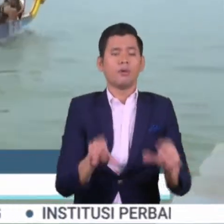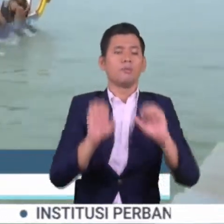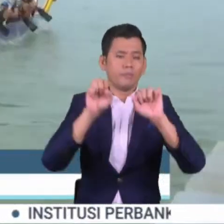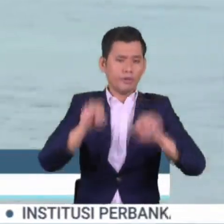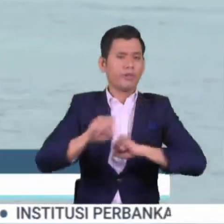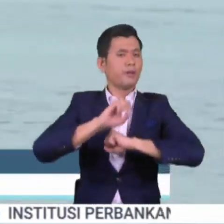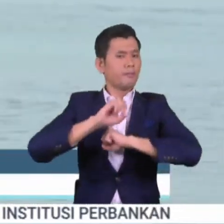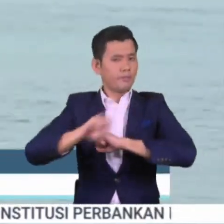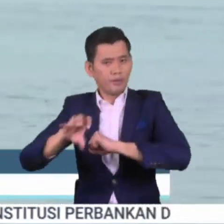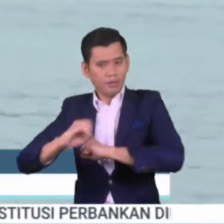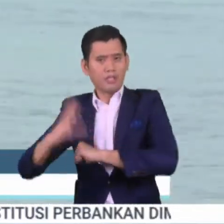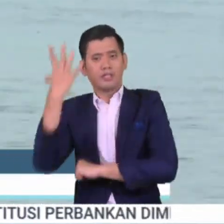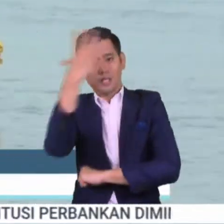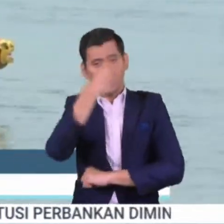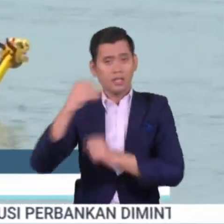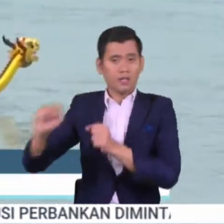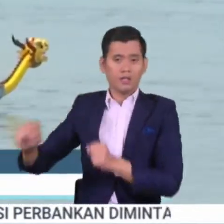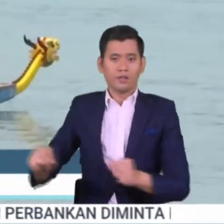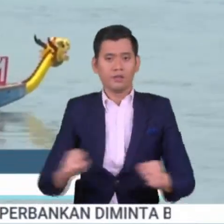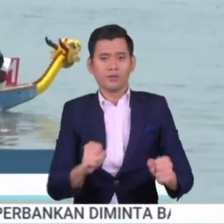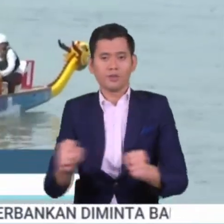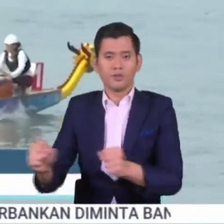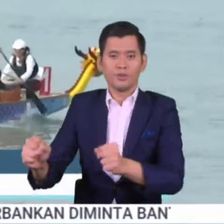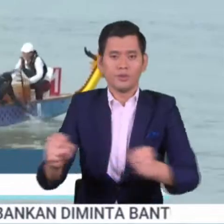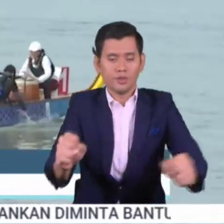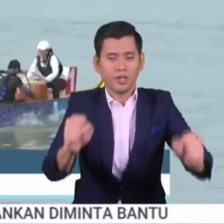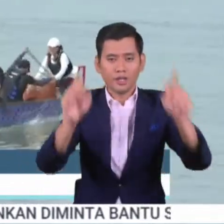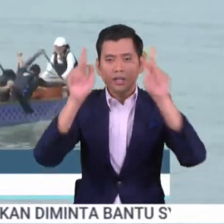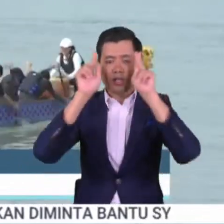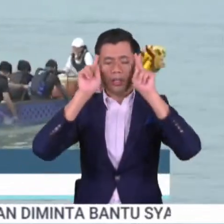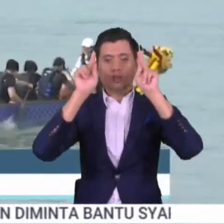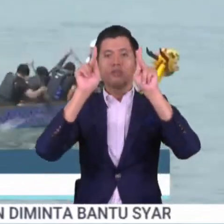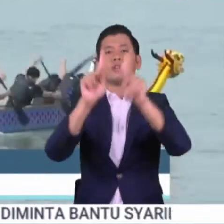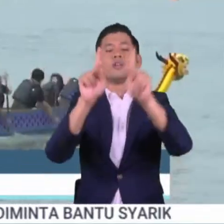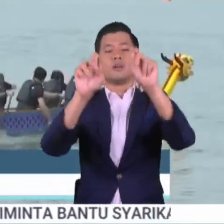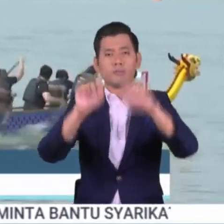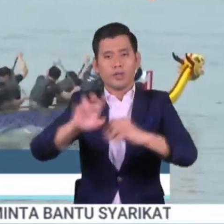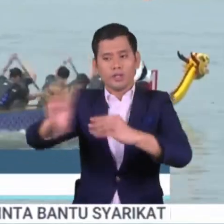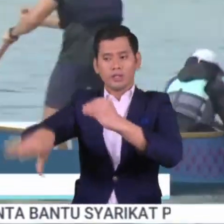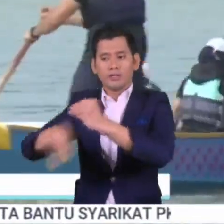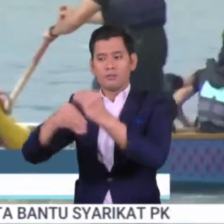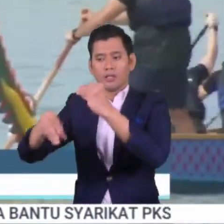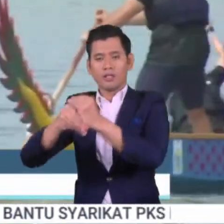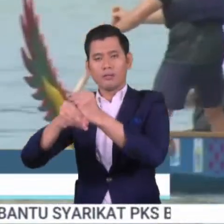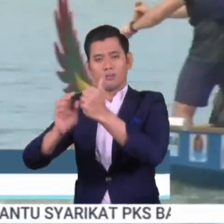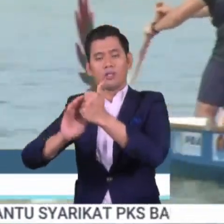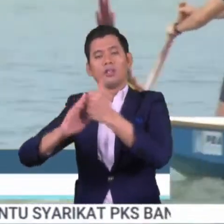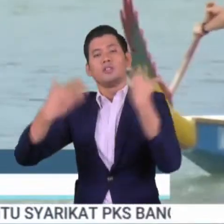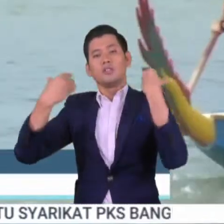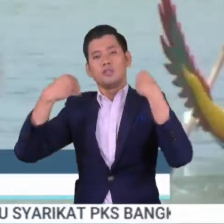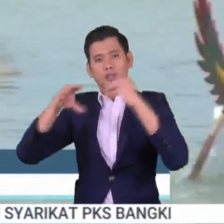mempromosi keindahan Sungai Kuantan, malah membantu penduduk sekitar menjana pendapatan menerusi jualan produk desa.